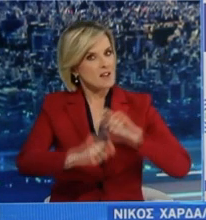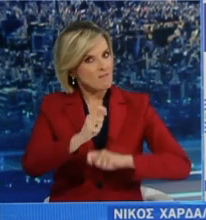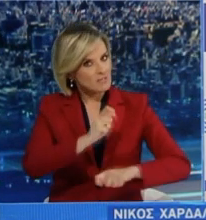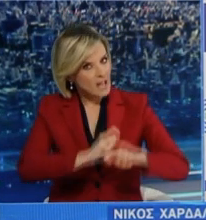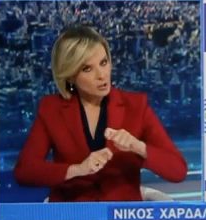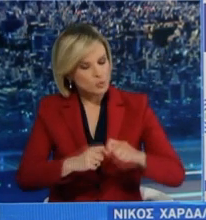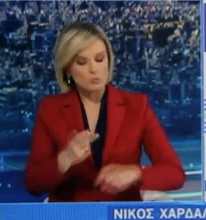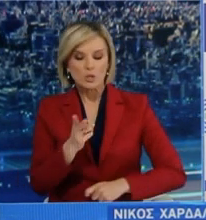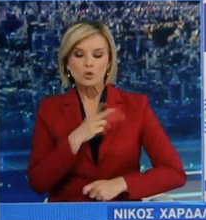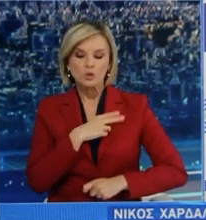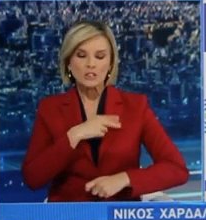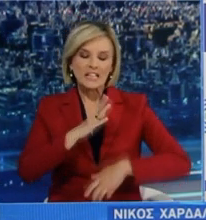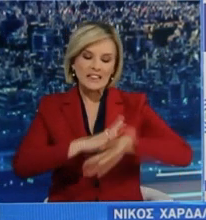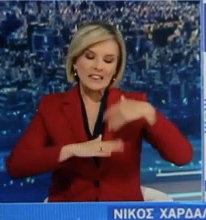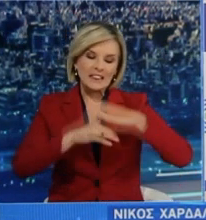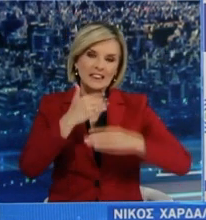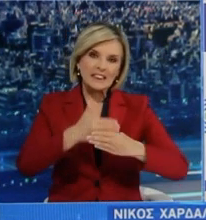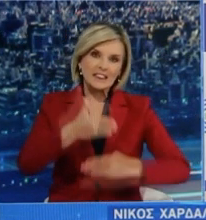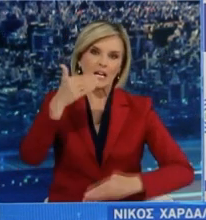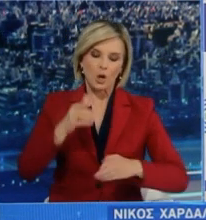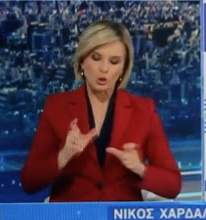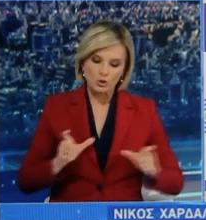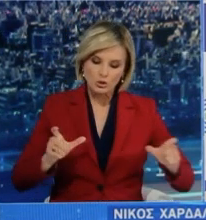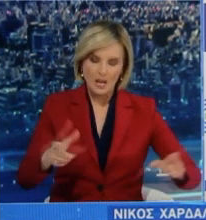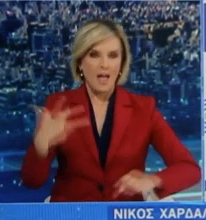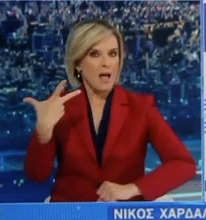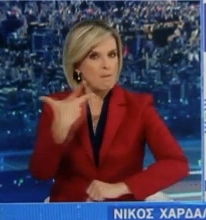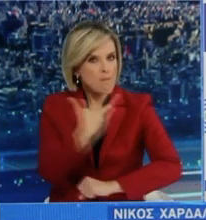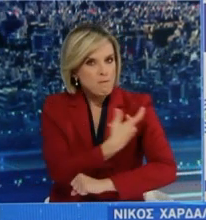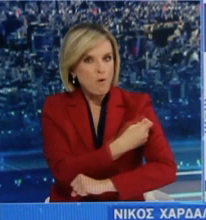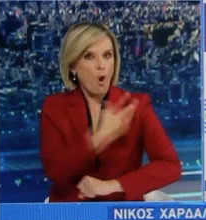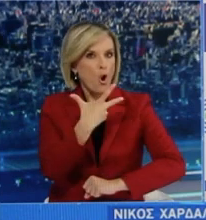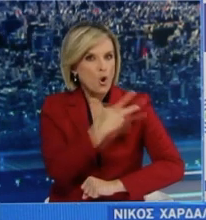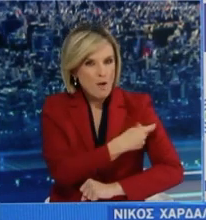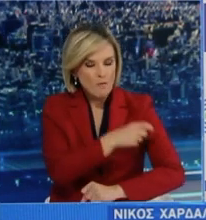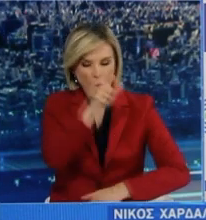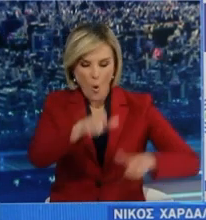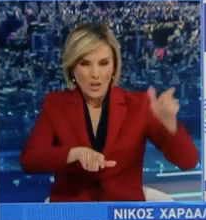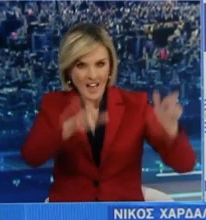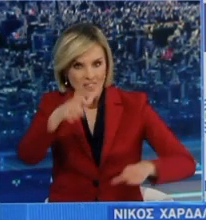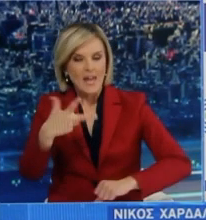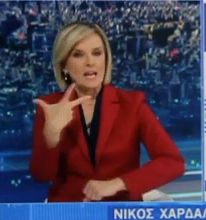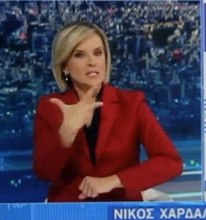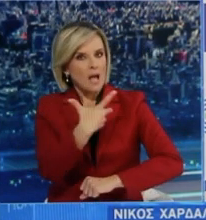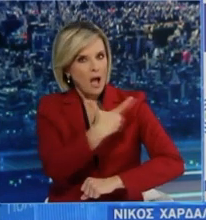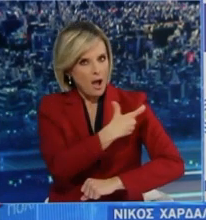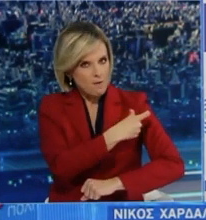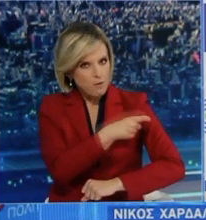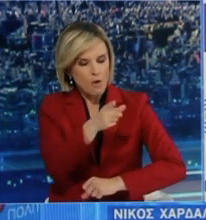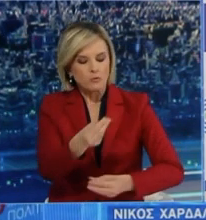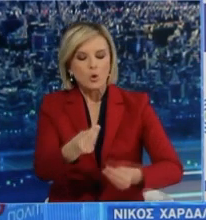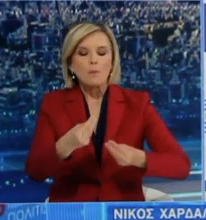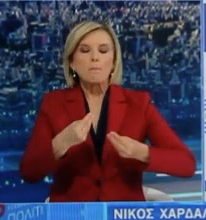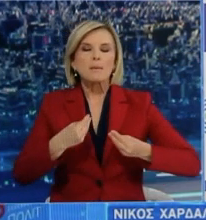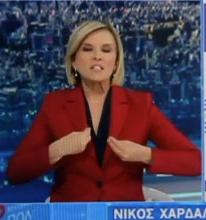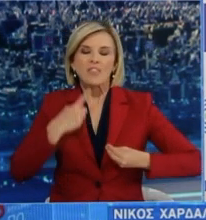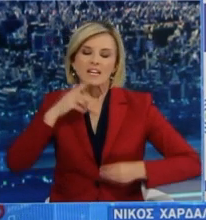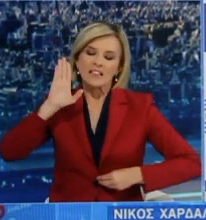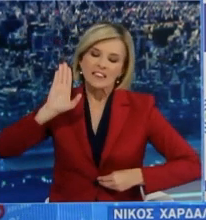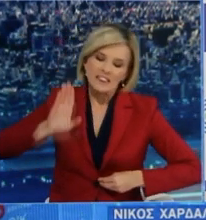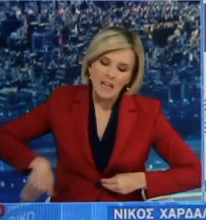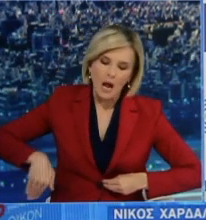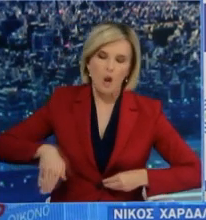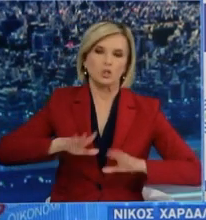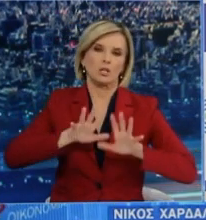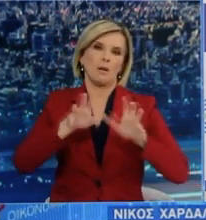μας το τείχος ανοσίας. Γιατί κάθε εμβόλιο, το τονίζω, κάθε εμβόλιο μας φέρνει πιο κοντά στο τέλος της πανδημίας.